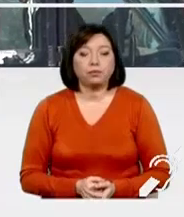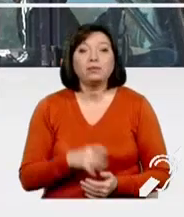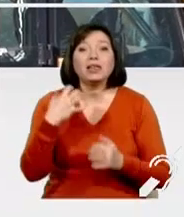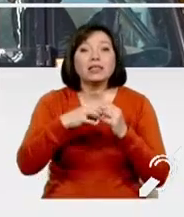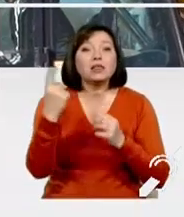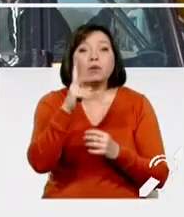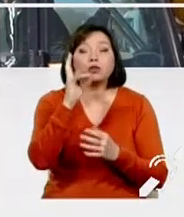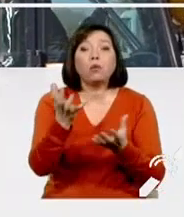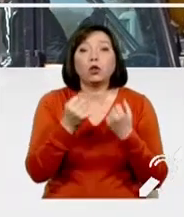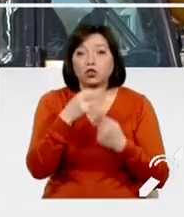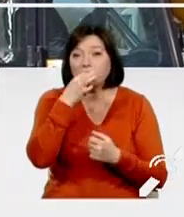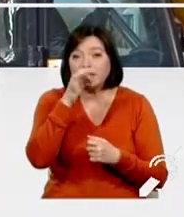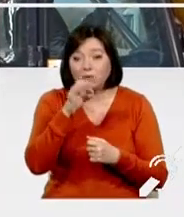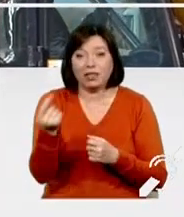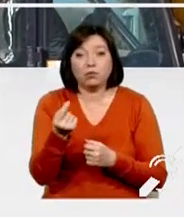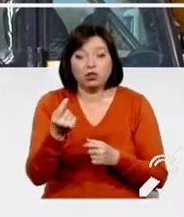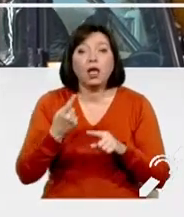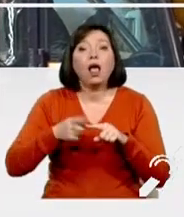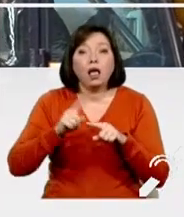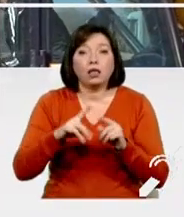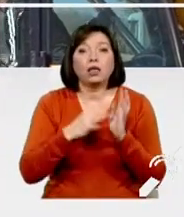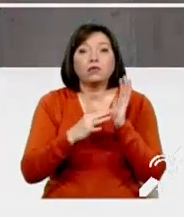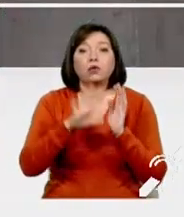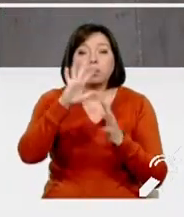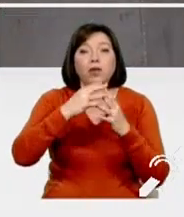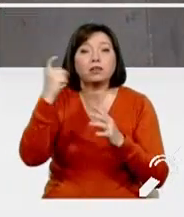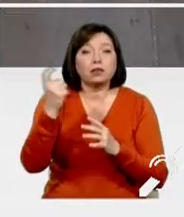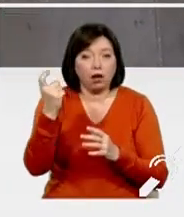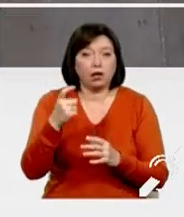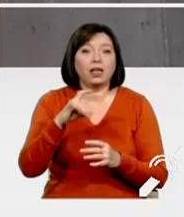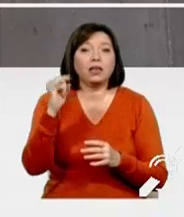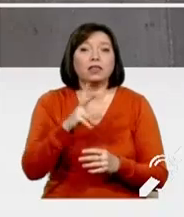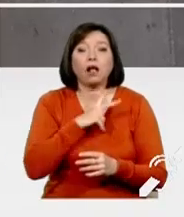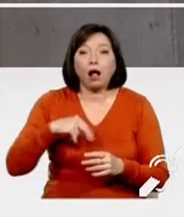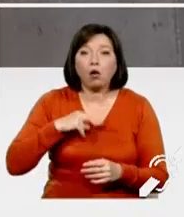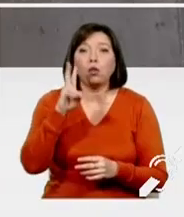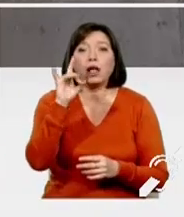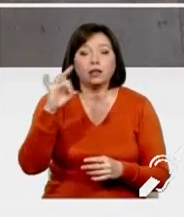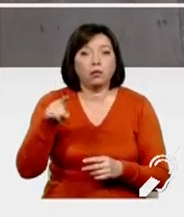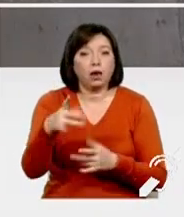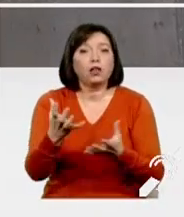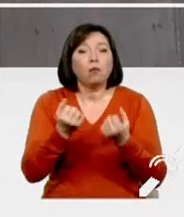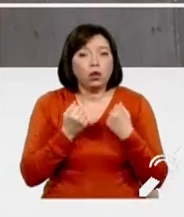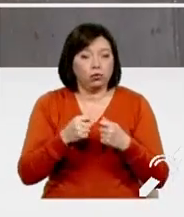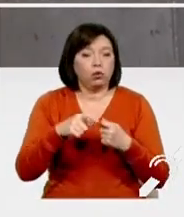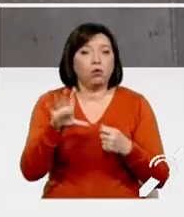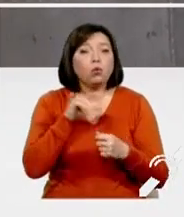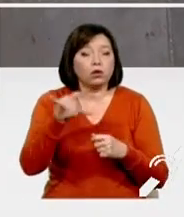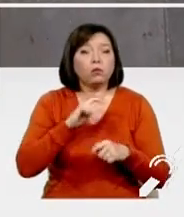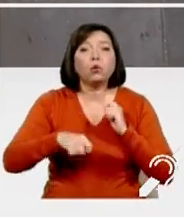Printre primii care au primit semințele de grâu sunt 95 de agricultori din Cahul și Cantemir. Aceștia s-au ales cu pierderi de